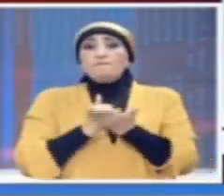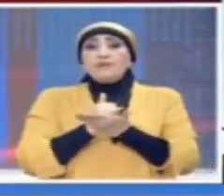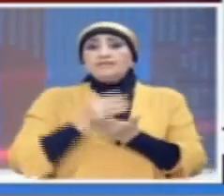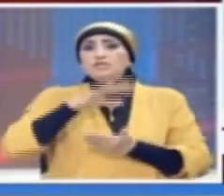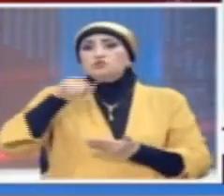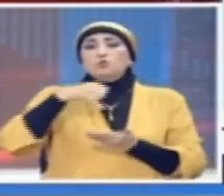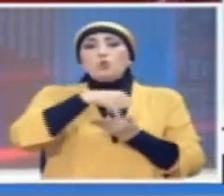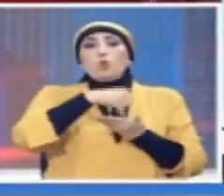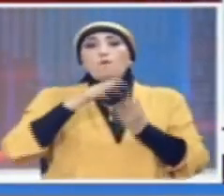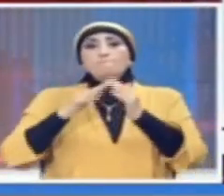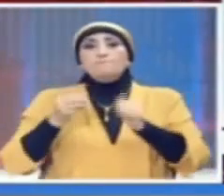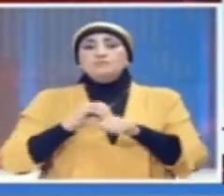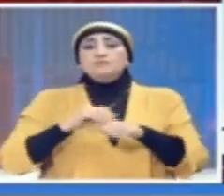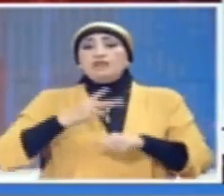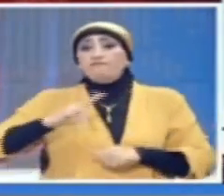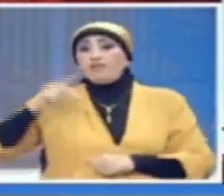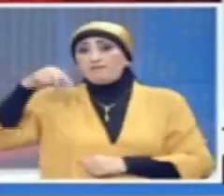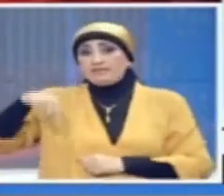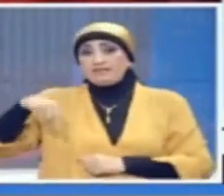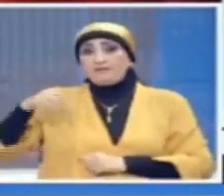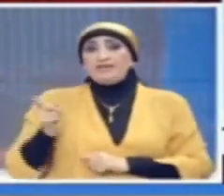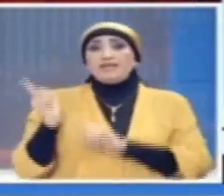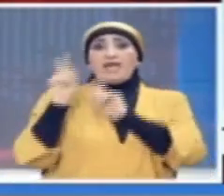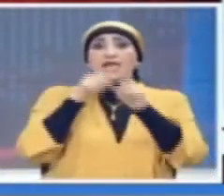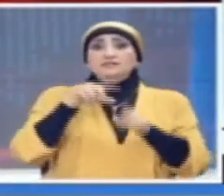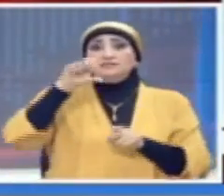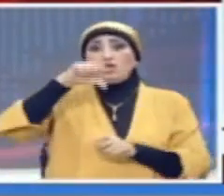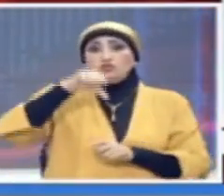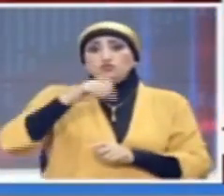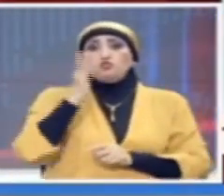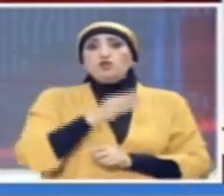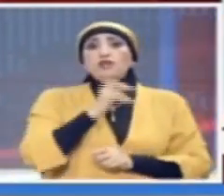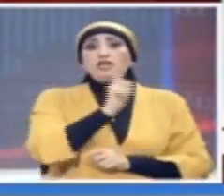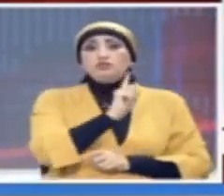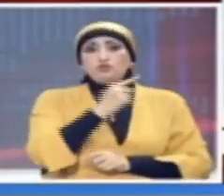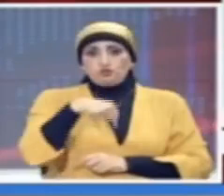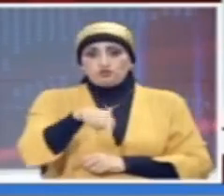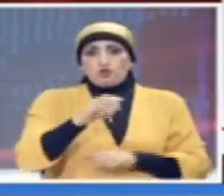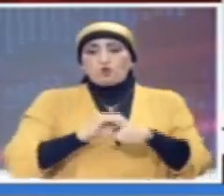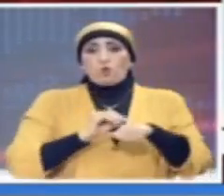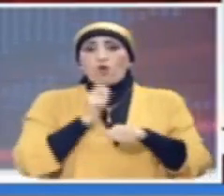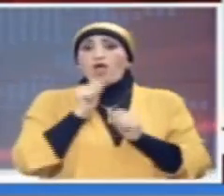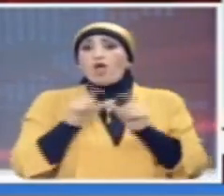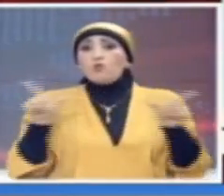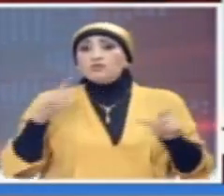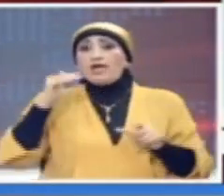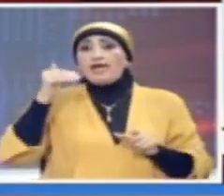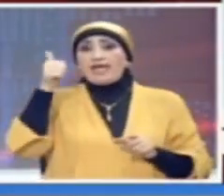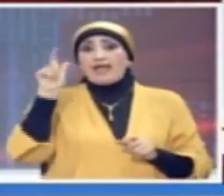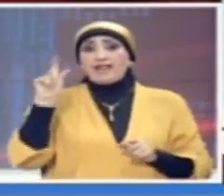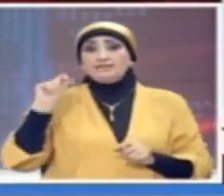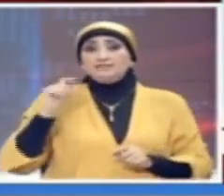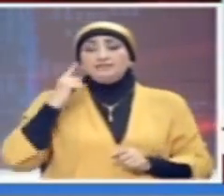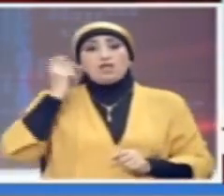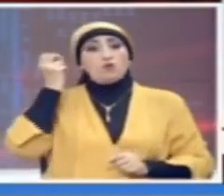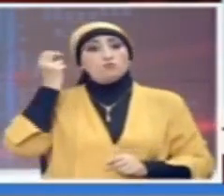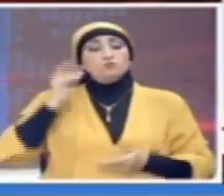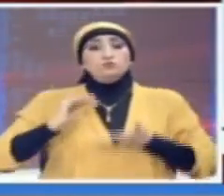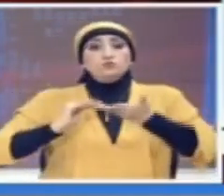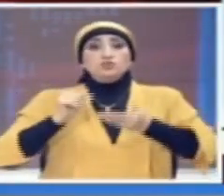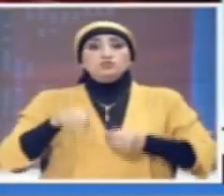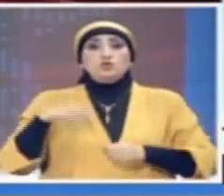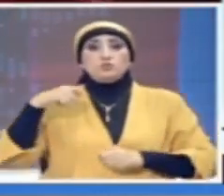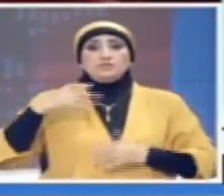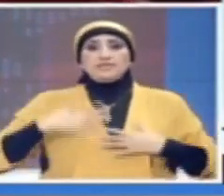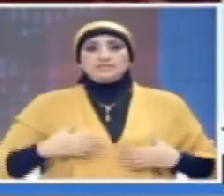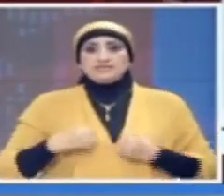محافظات الجمهورية في الفترة من 8 حتى 19 من نوفمبر الجاري. وأوضح دكتور خالد مجاهد مستشار وزيرة الصحة